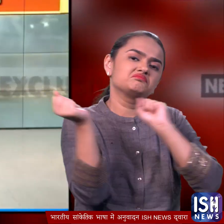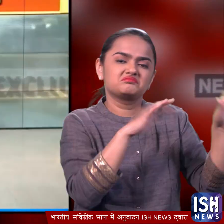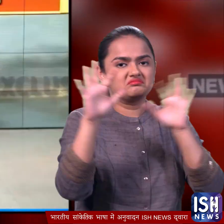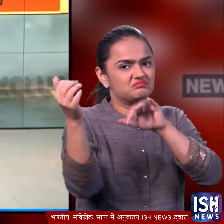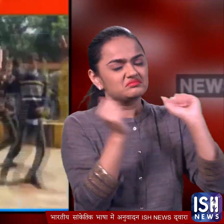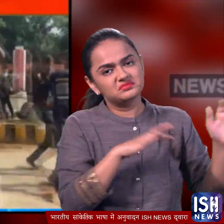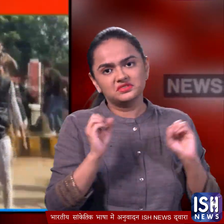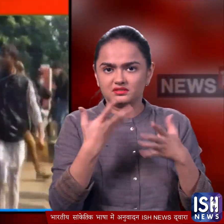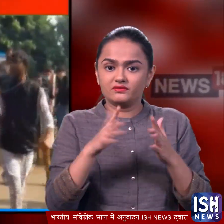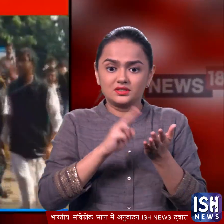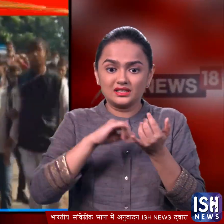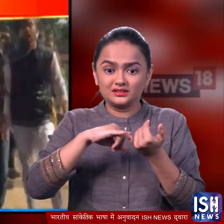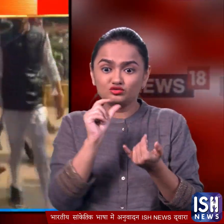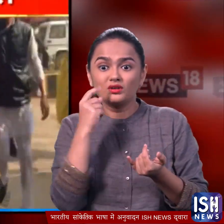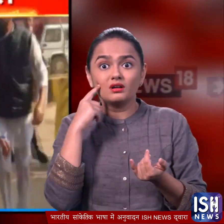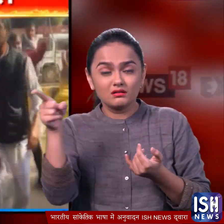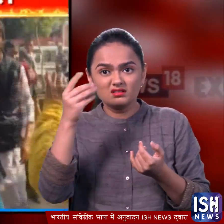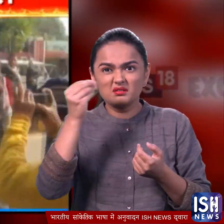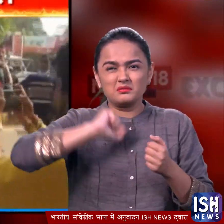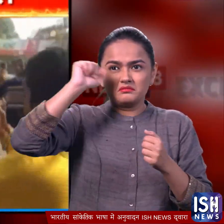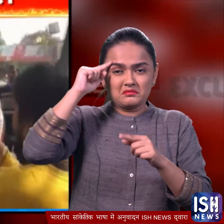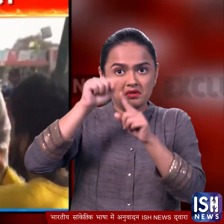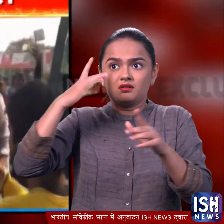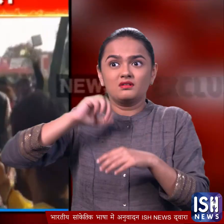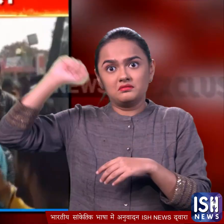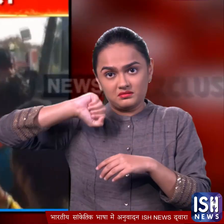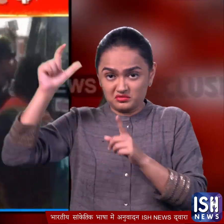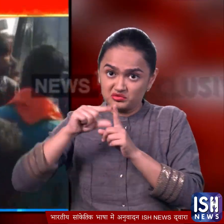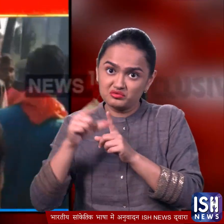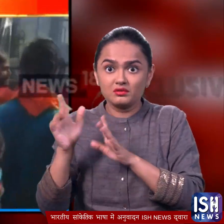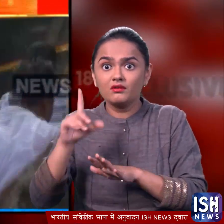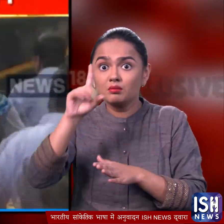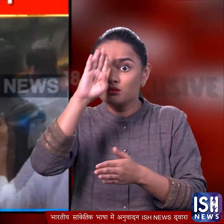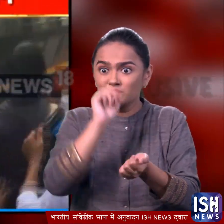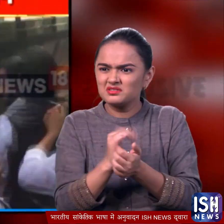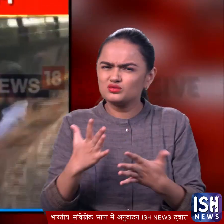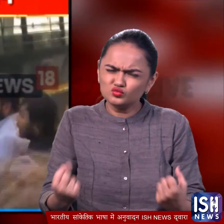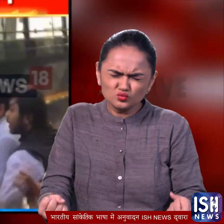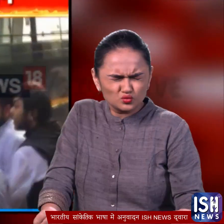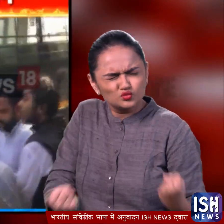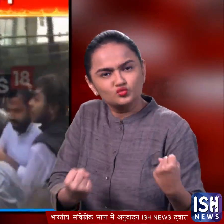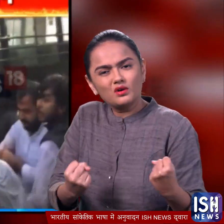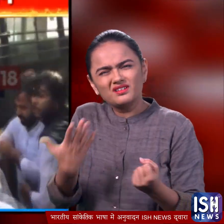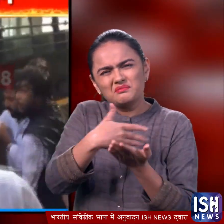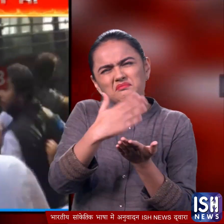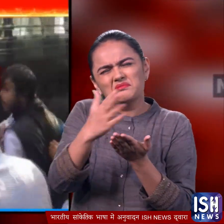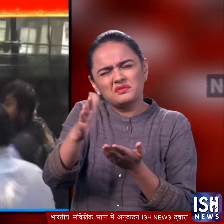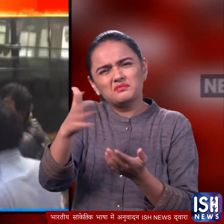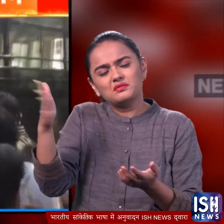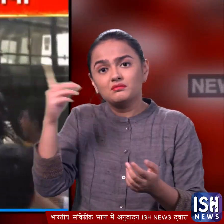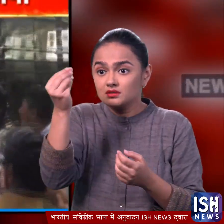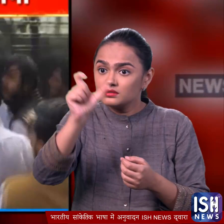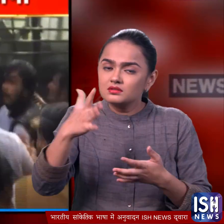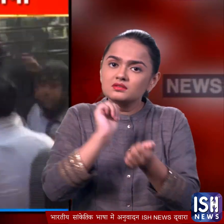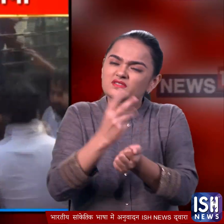कर दिया, जिसका कुछ एनएसयूआई कार्यकर्ताओं ने विरोध करने की कोशिश की, मगर पुलिस के आगे उनकी एक नहीं चली और जल्द